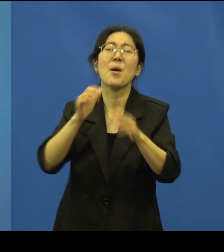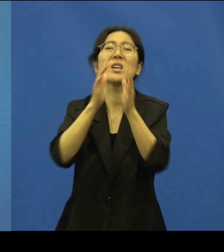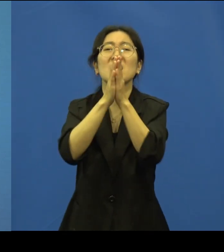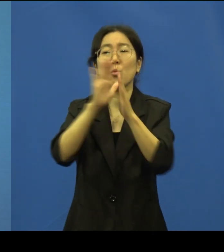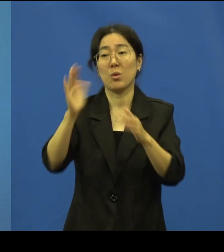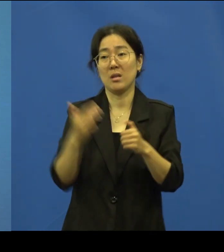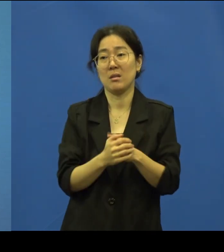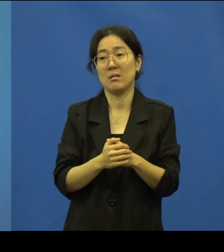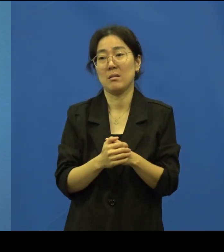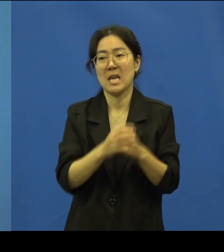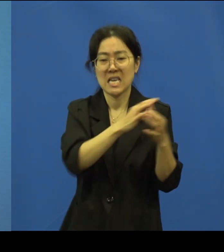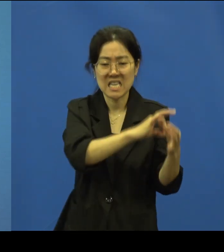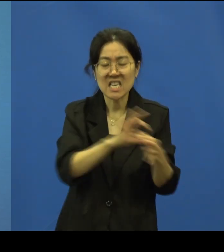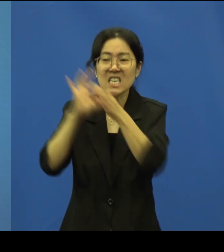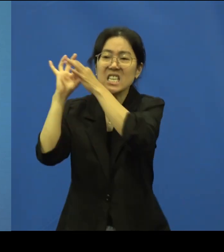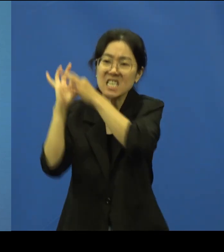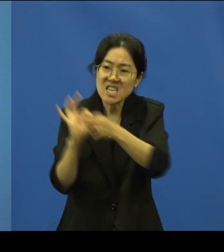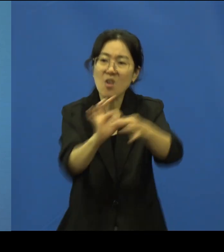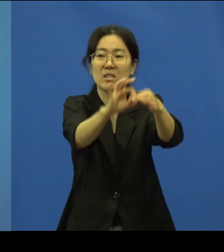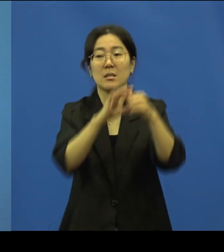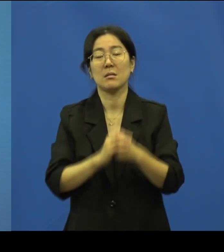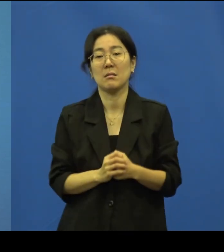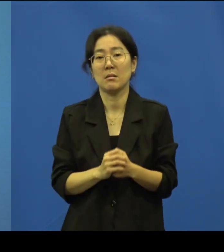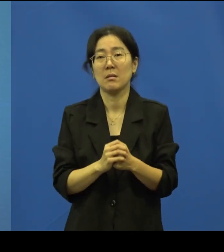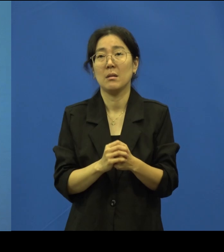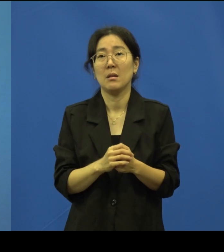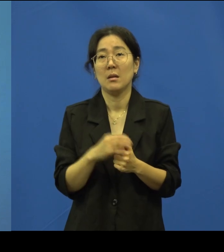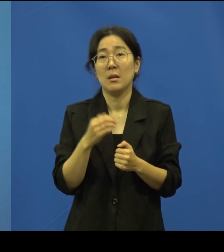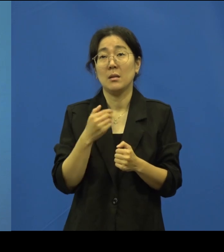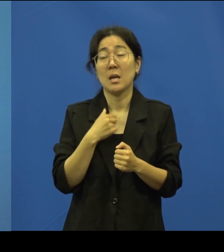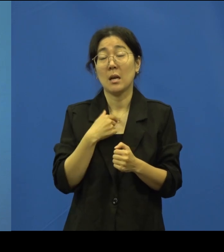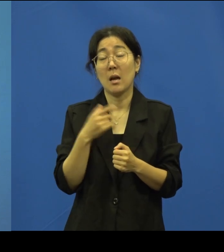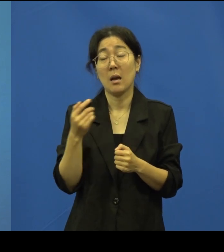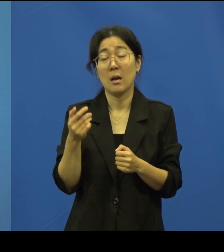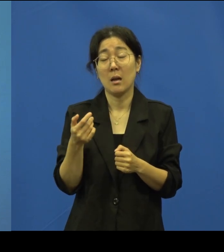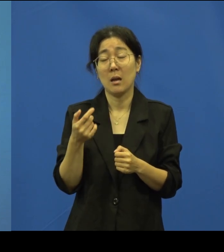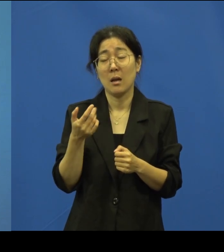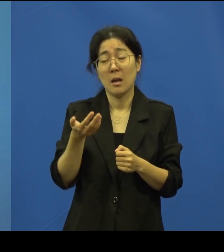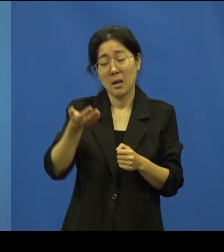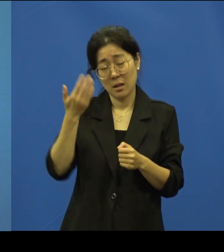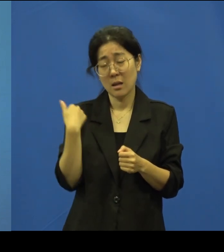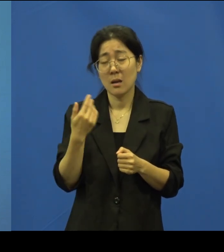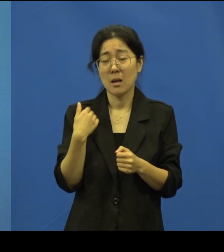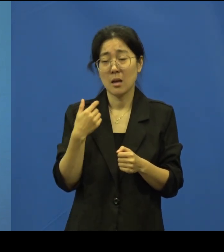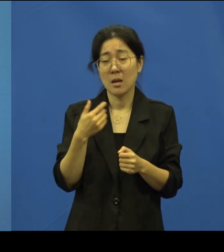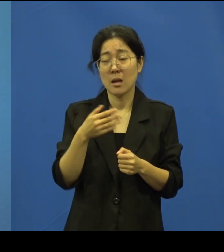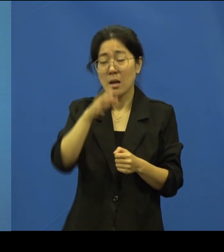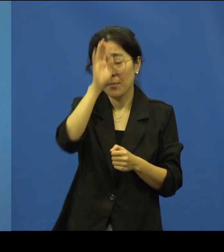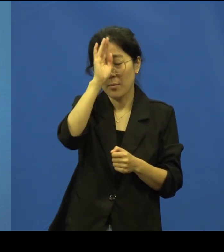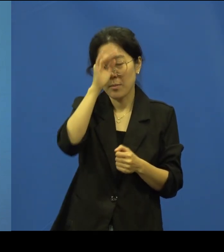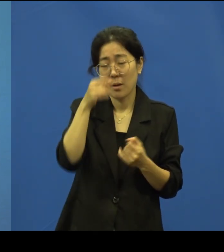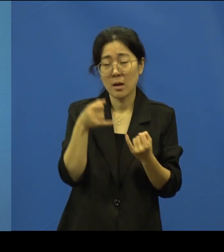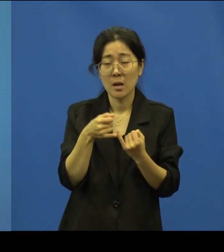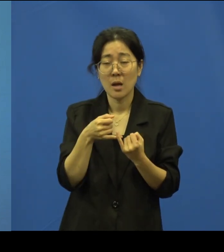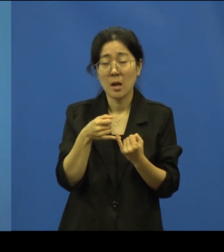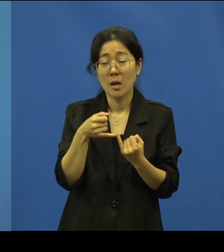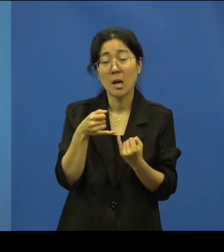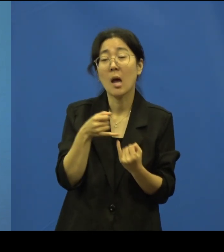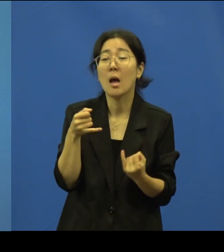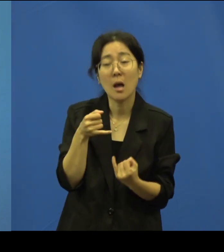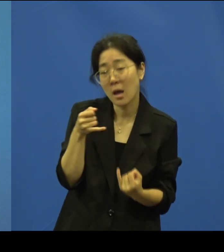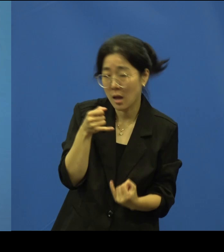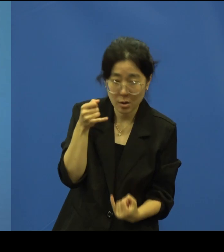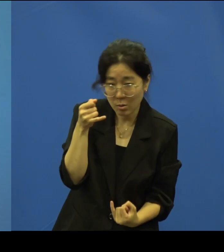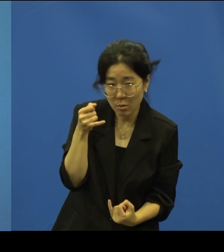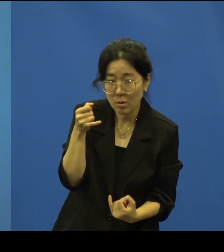근데 문제는 뭐냐면, 제가 워낙에 약골이었기 때문에, 그 당시에 워낙 약골이었기 때문에